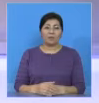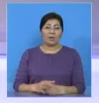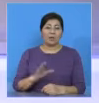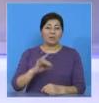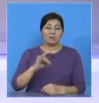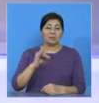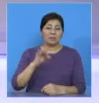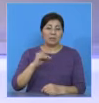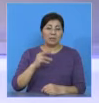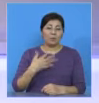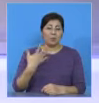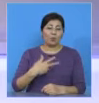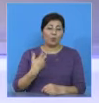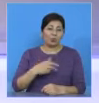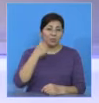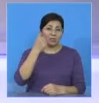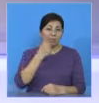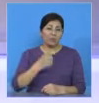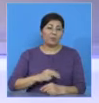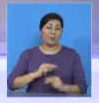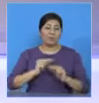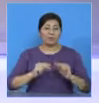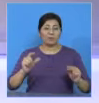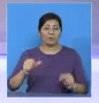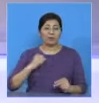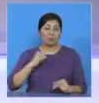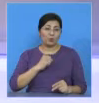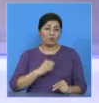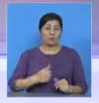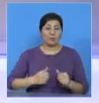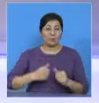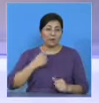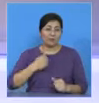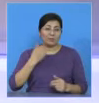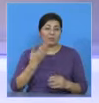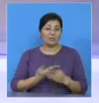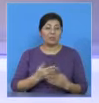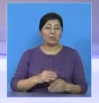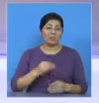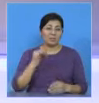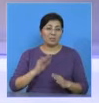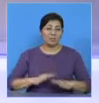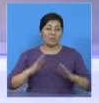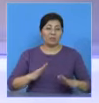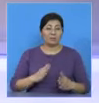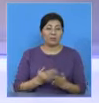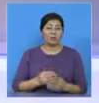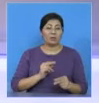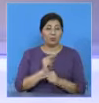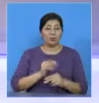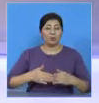Сырым Байдрахманов 30 жылдан бері мұғалім. Ол өзінің мамандығын мақтан етеді. Жас ұрпаққа бабаларымыздың өткен жолын таныстыру үлкен мәртебе дейді